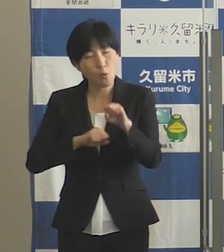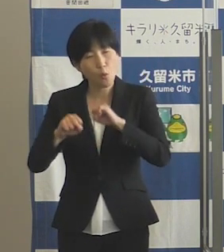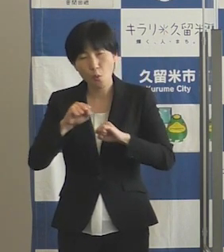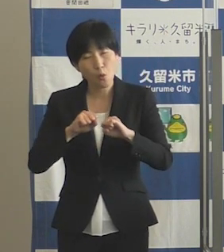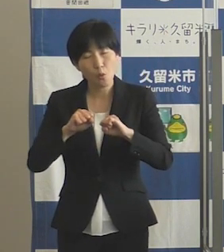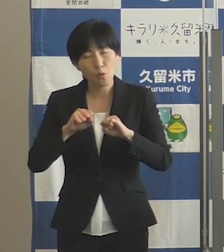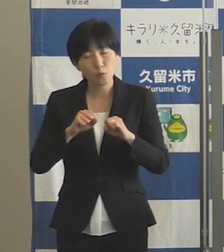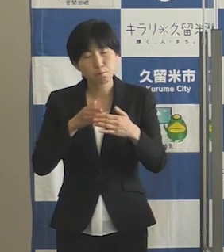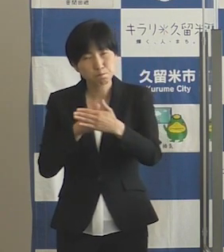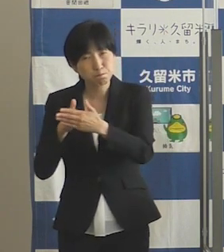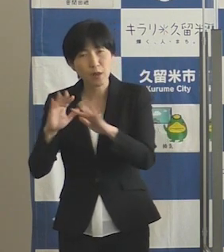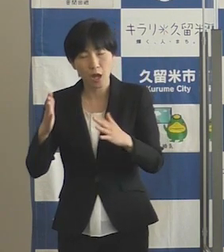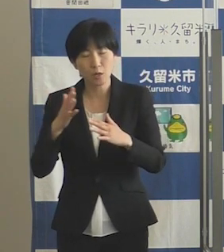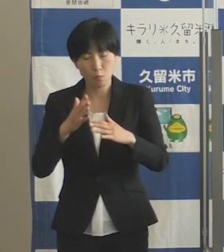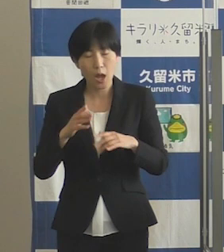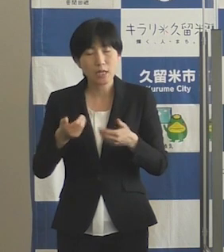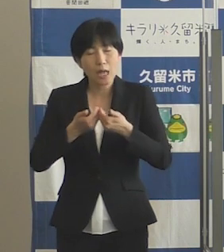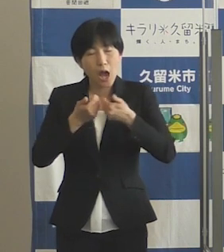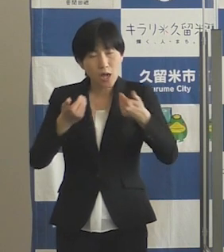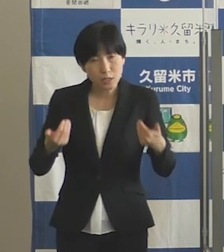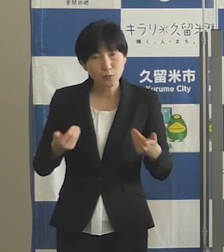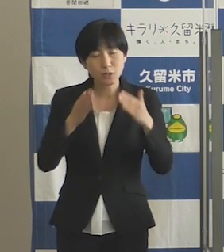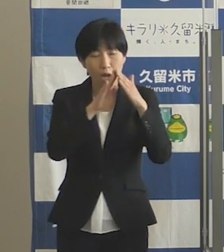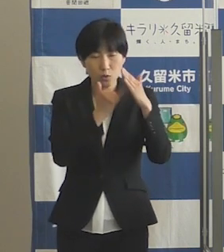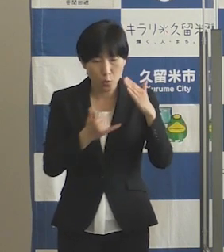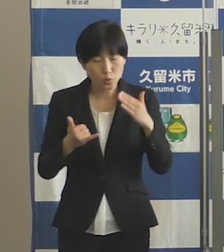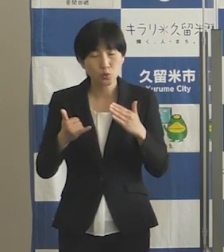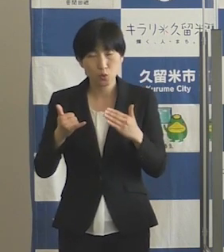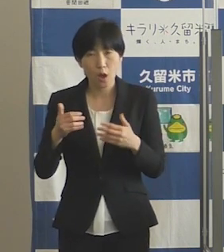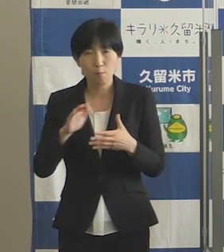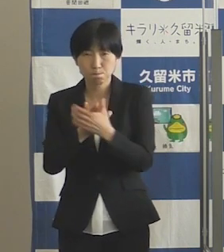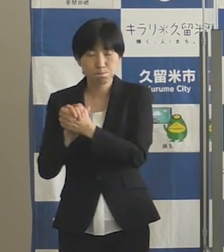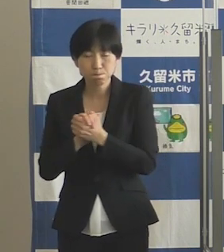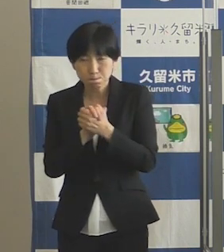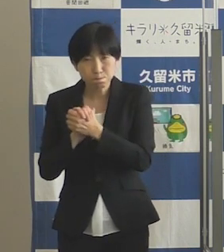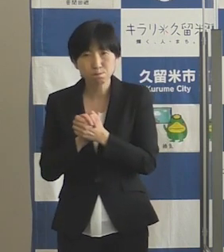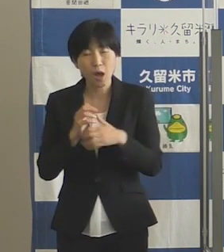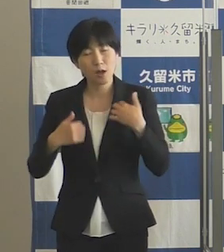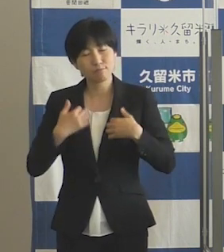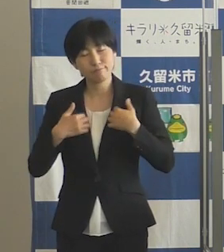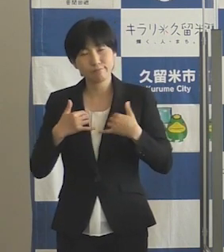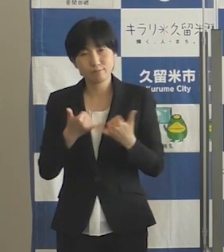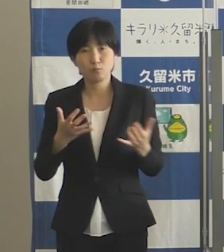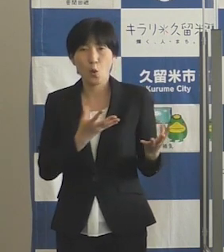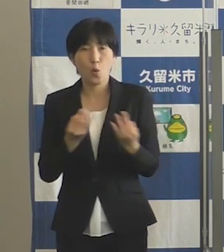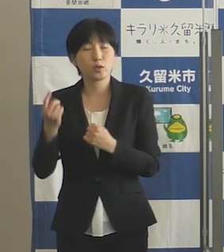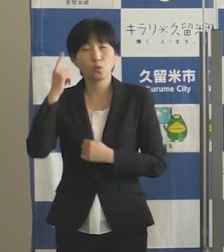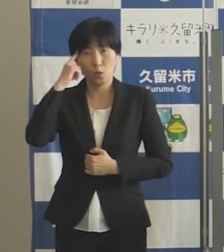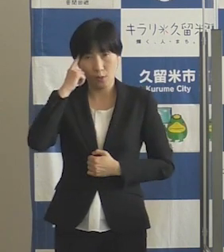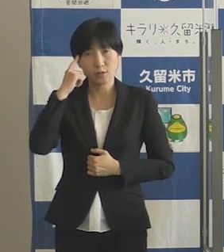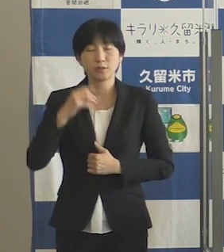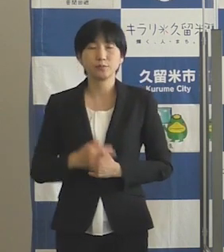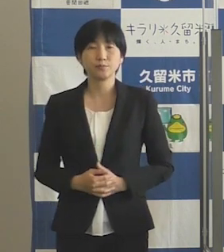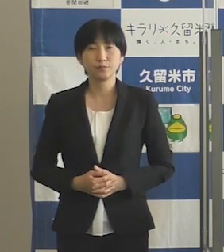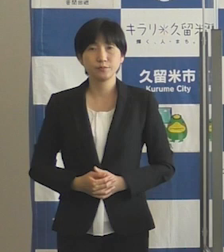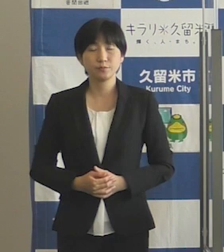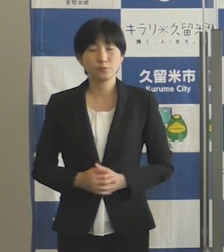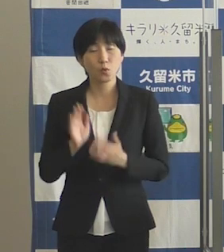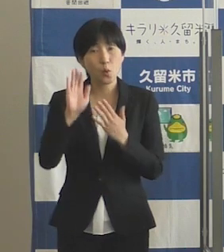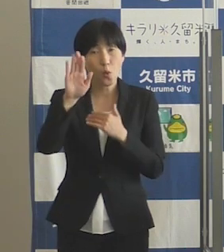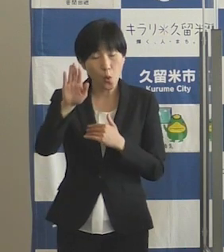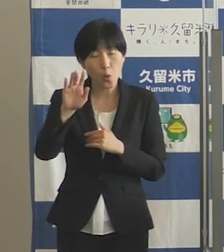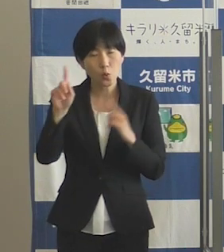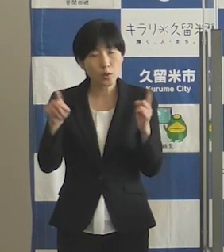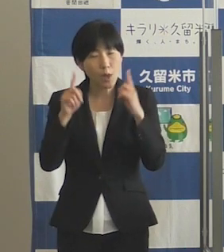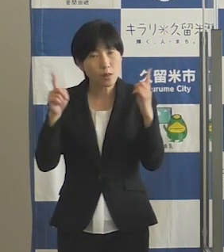なく、久しぶりに家族や友人との時間を楽しまれた方も多いと思っております。今後のイ